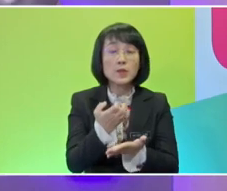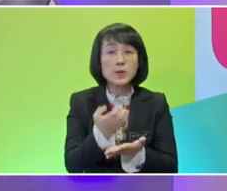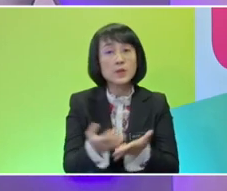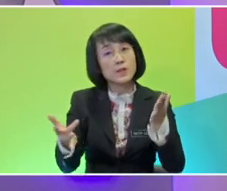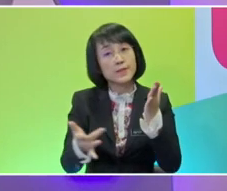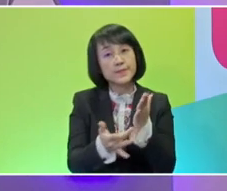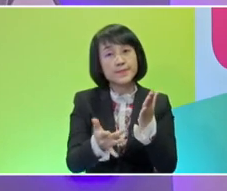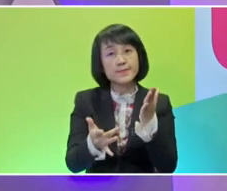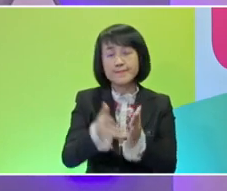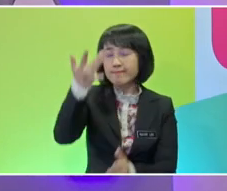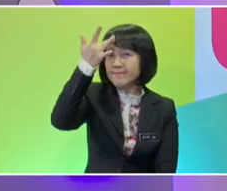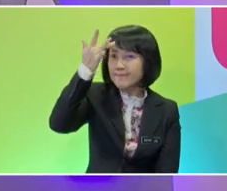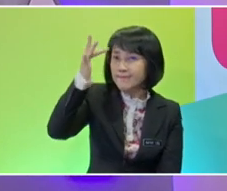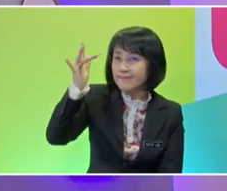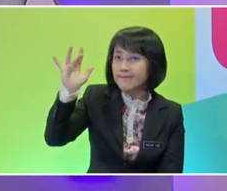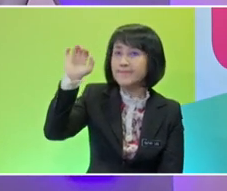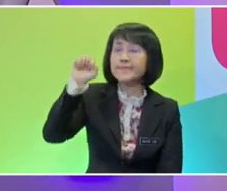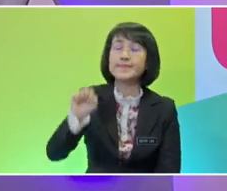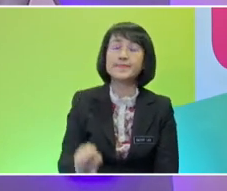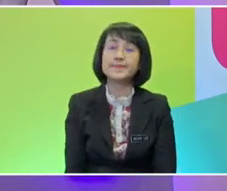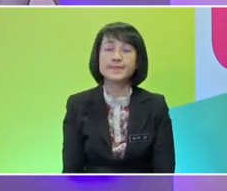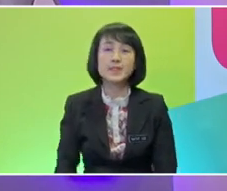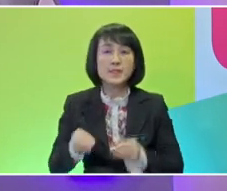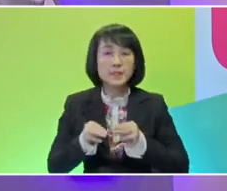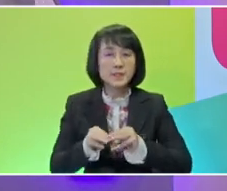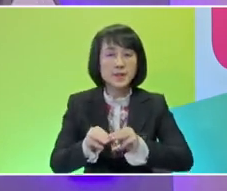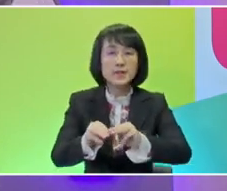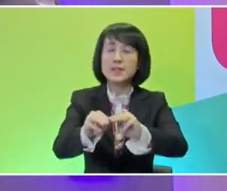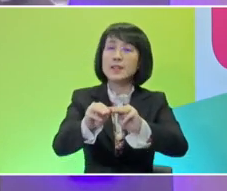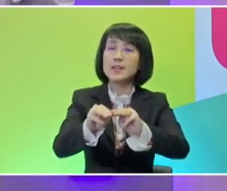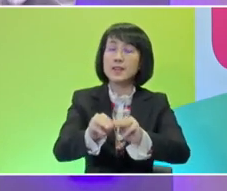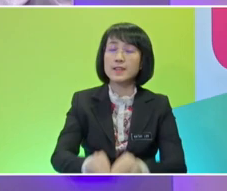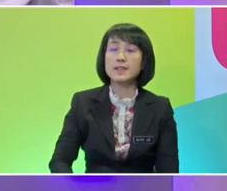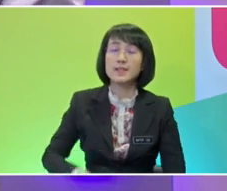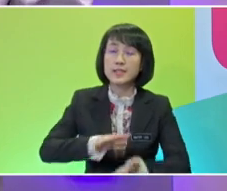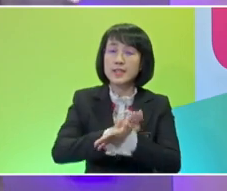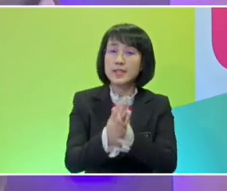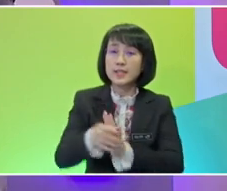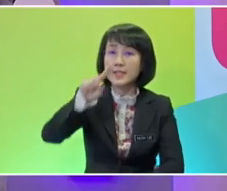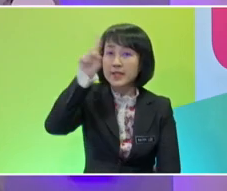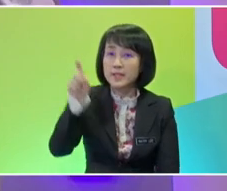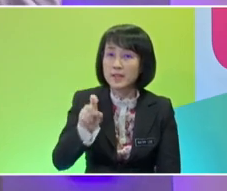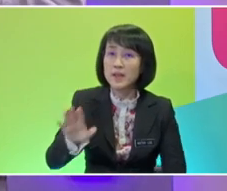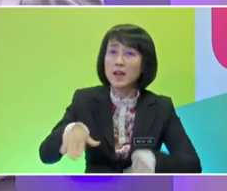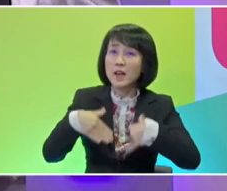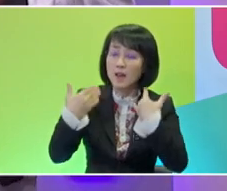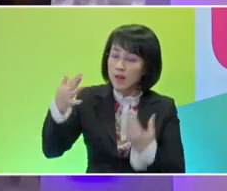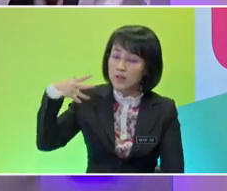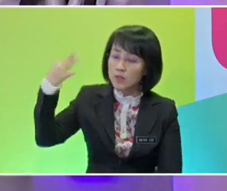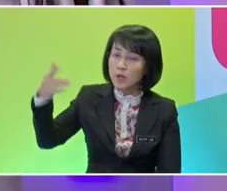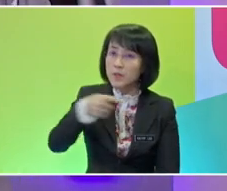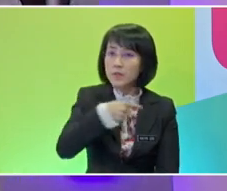kita sebut intelektual antara yang masih lagi menjadi tanda soal hingga hari ini warga mana ditambah dua Cina